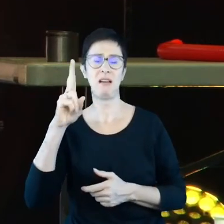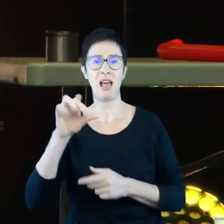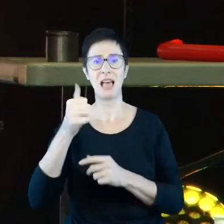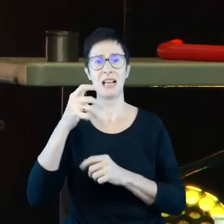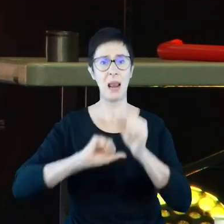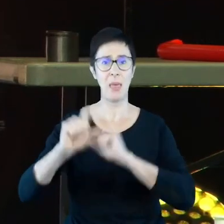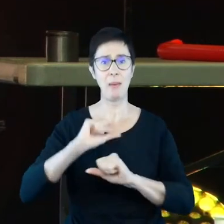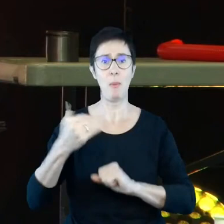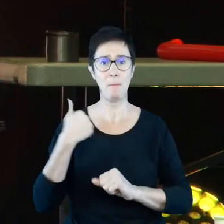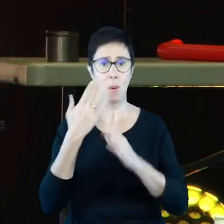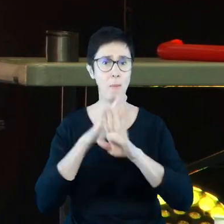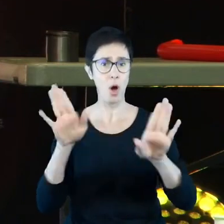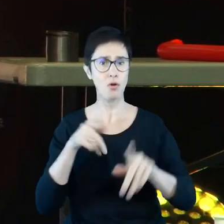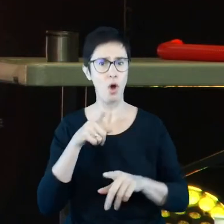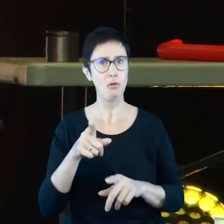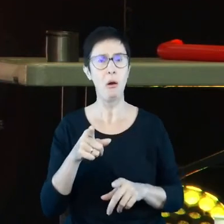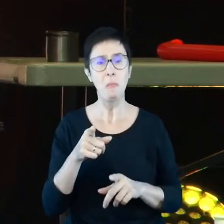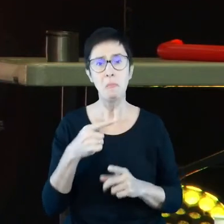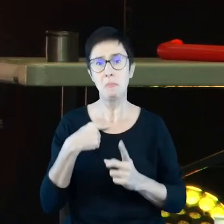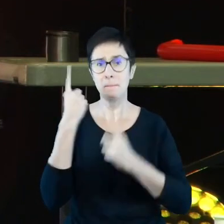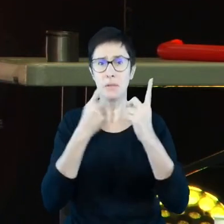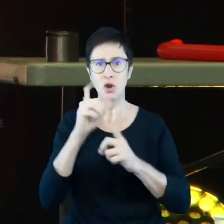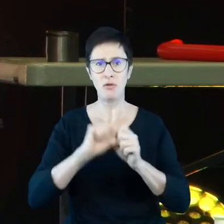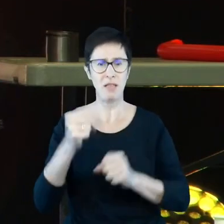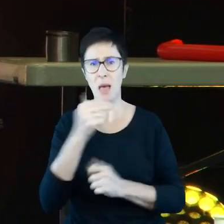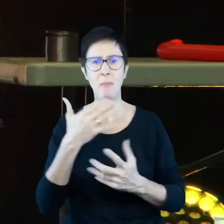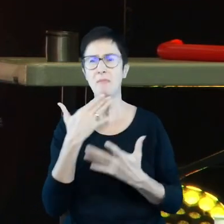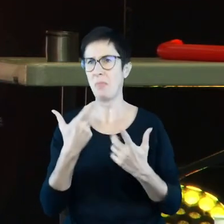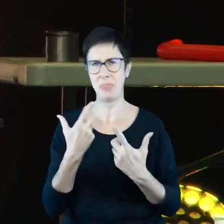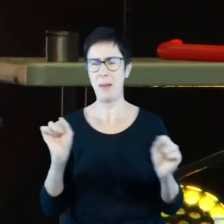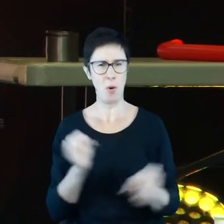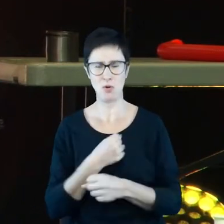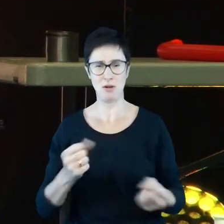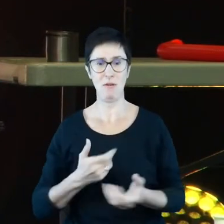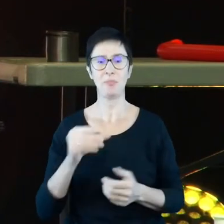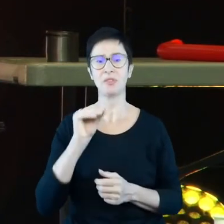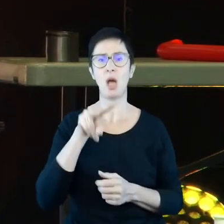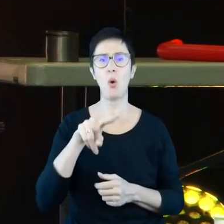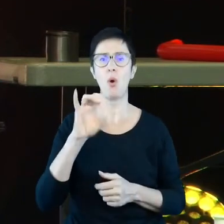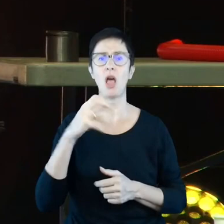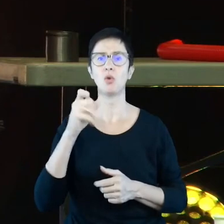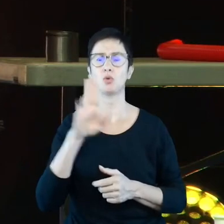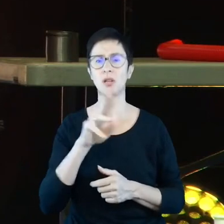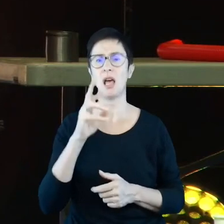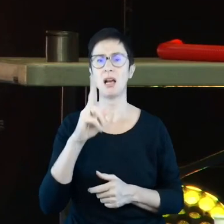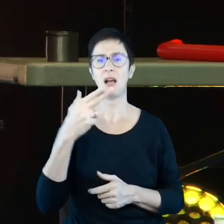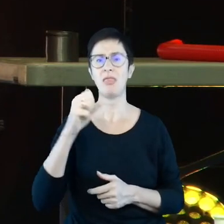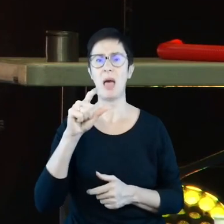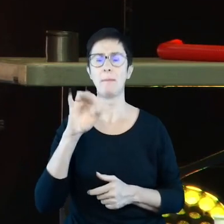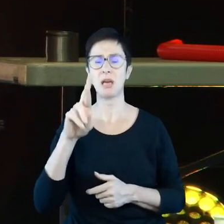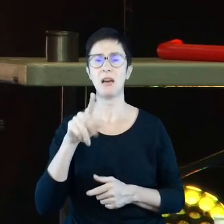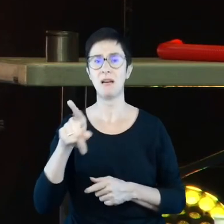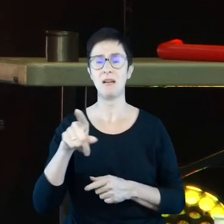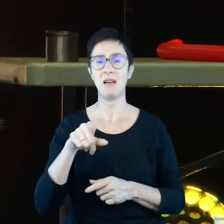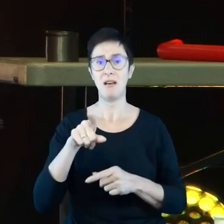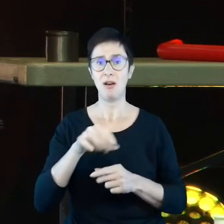I to też wydaje się taki temat niemożliwy. Zresztą Eugeniusz Knapik, autor tej opery, on powiedział panu wprost w